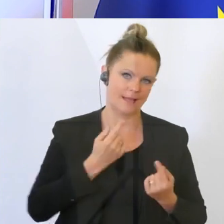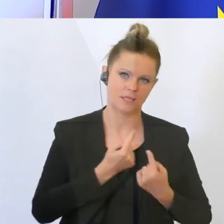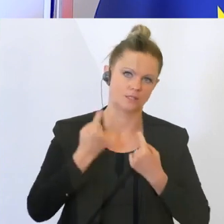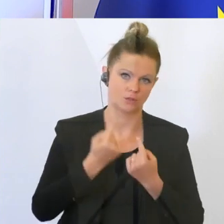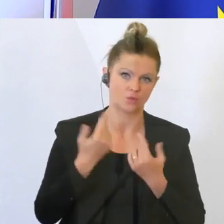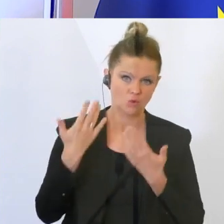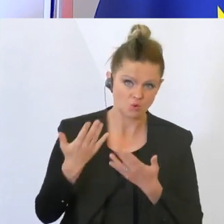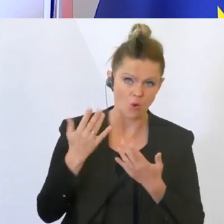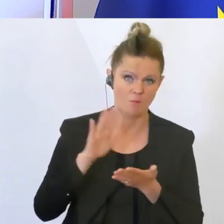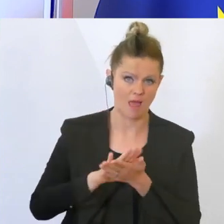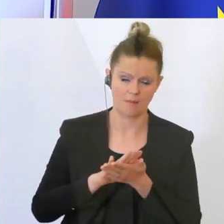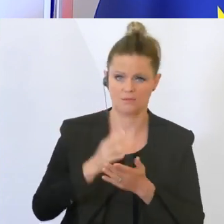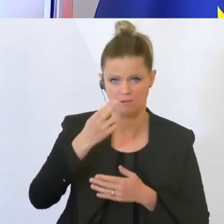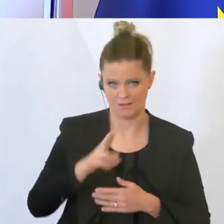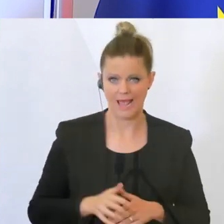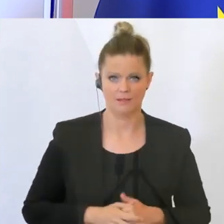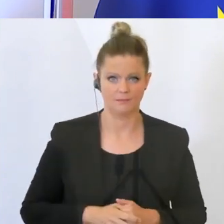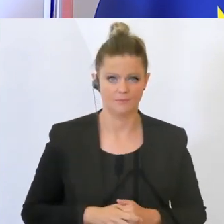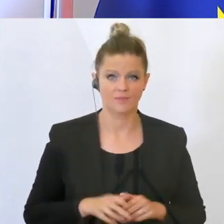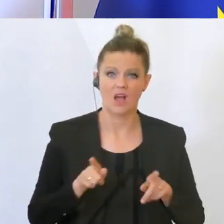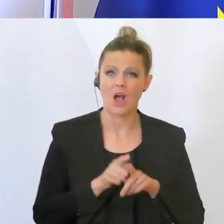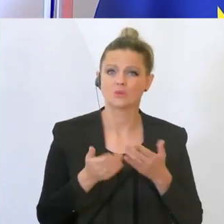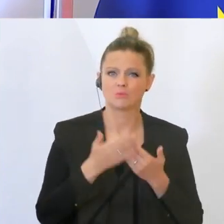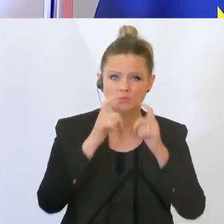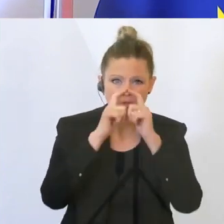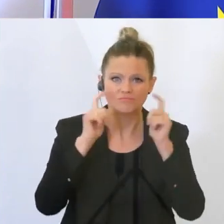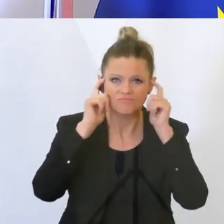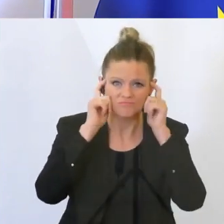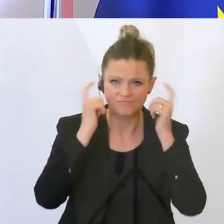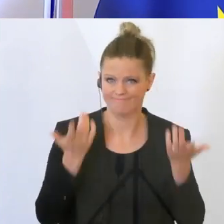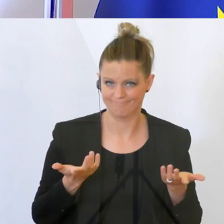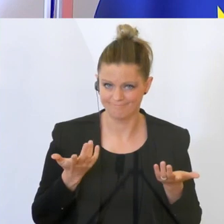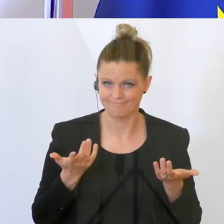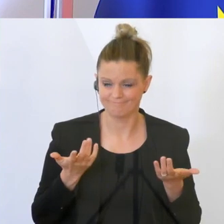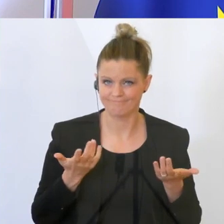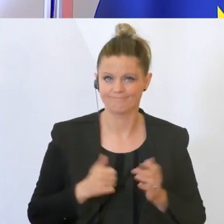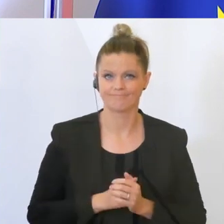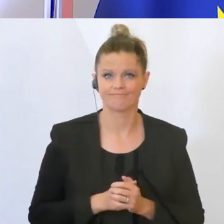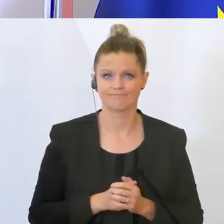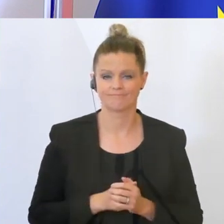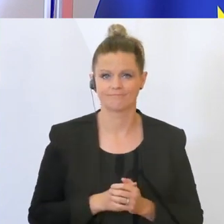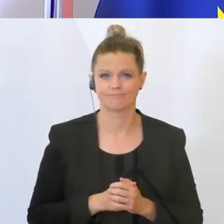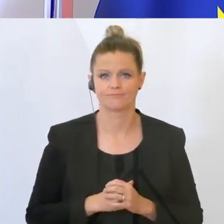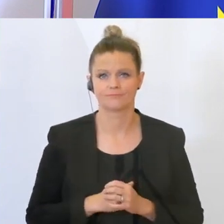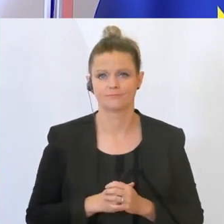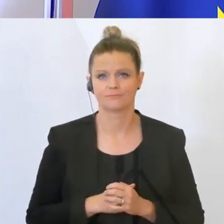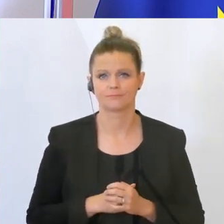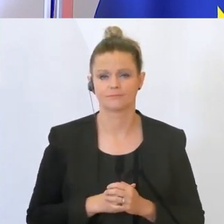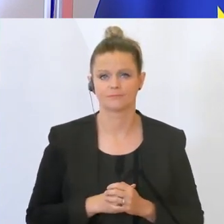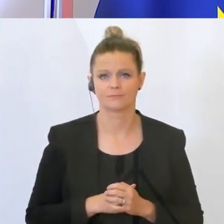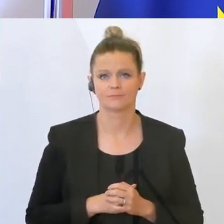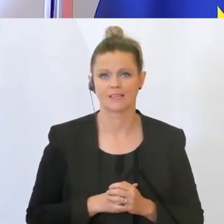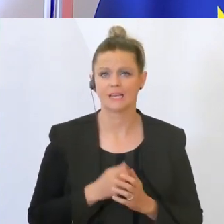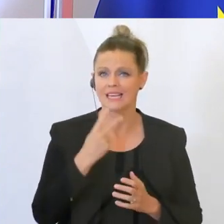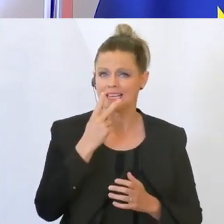nicht bleiben. Zum Beispiel hat sich das auch bei den Schutzmasken gezeigt. Die Zerbrechlichkeit und